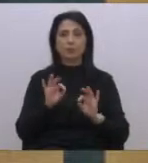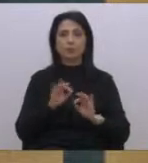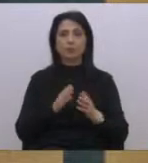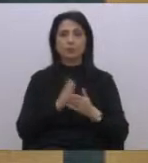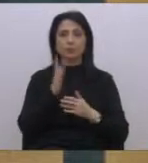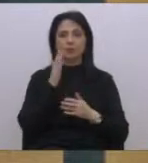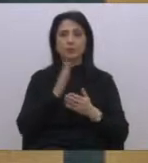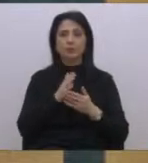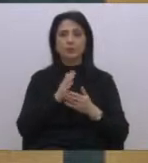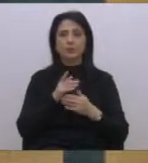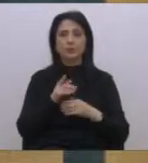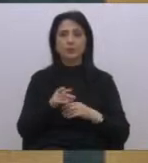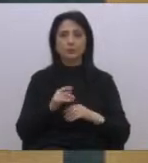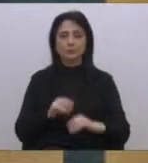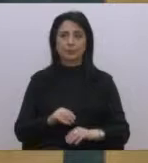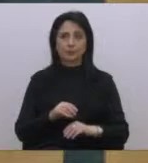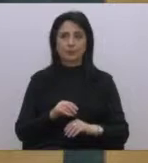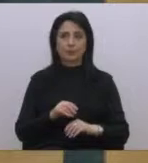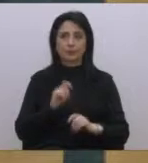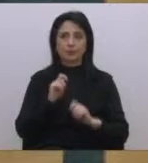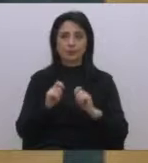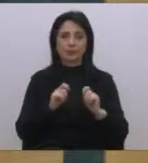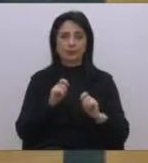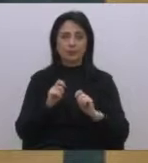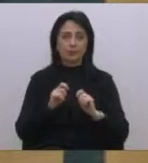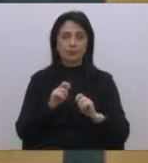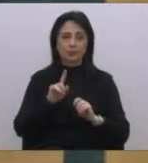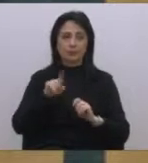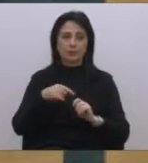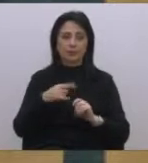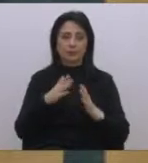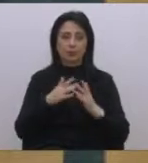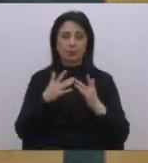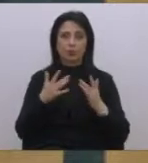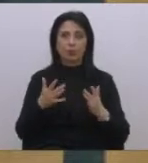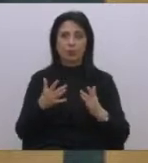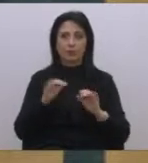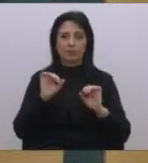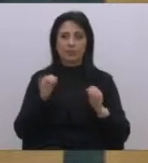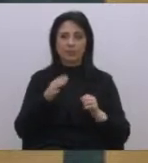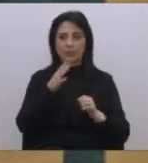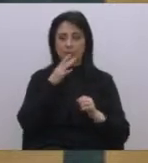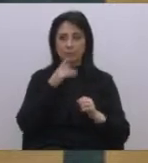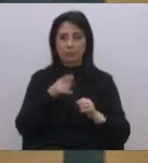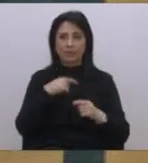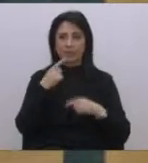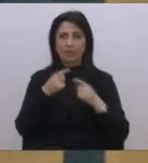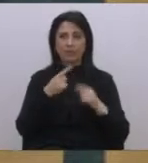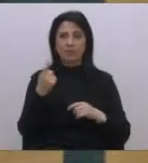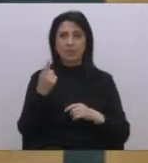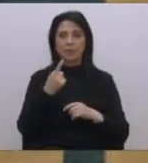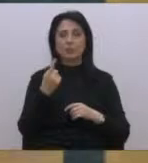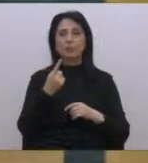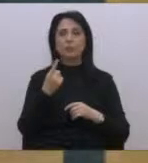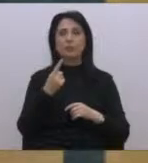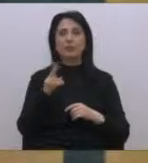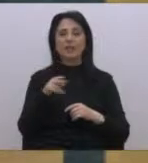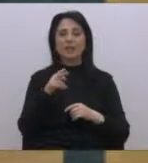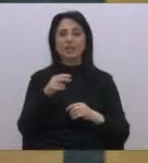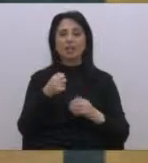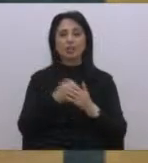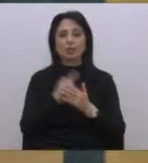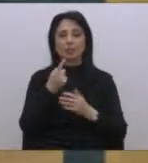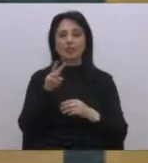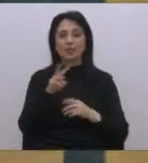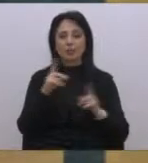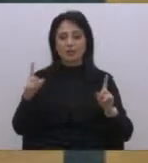მიზანს წარმოადგენს. Დაწესდეს სავალდებულო მოთხოვნა ზამთრის პერიოდში, საუბარია პირველი დეკემბრიდან პირველ